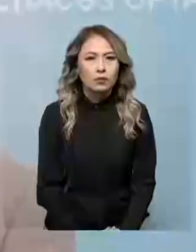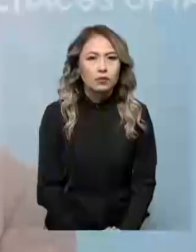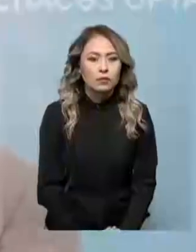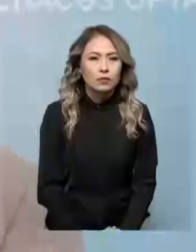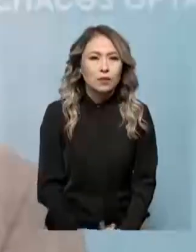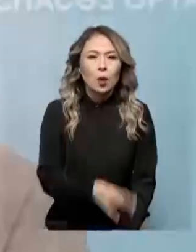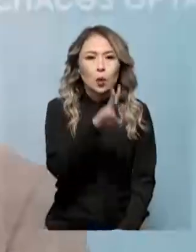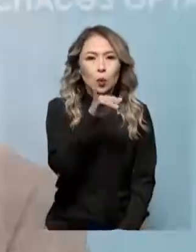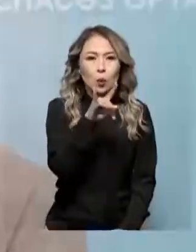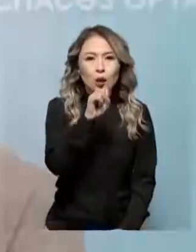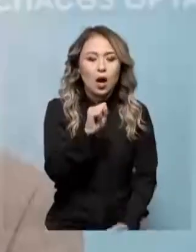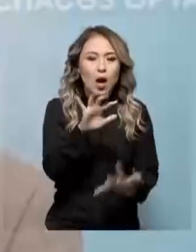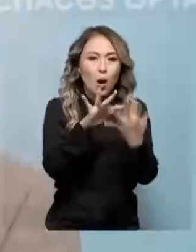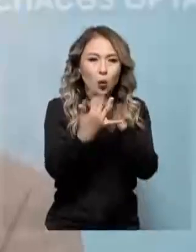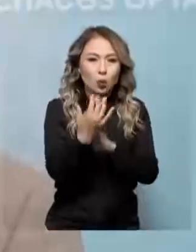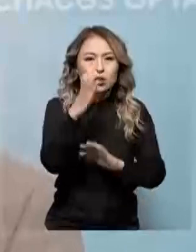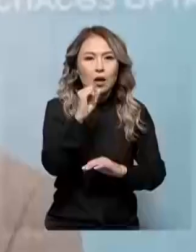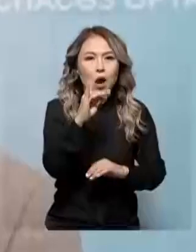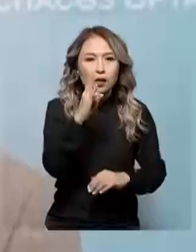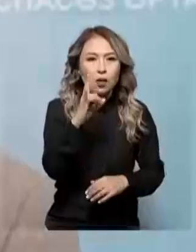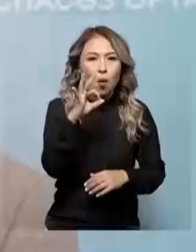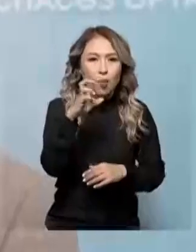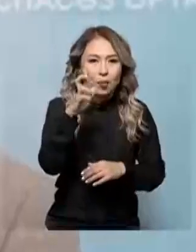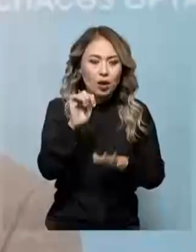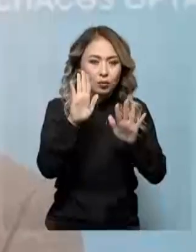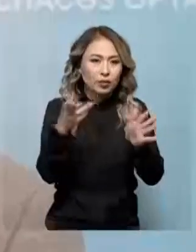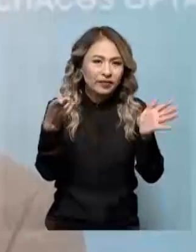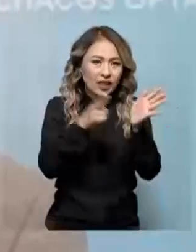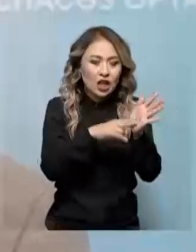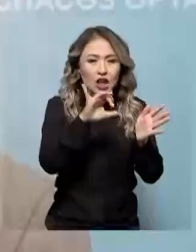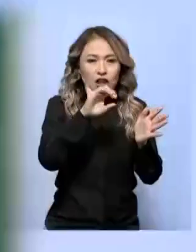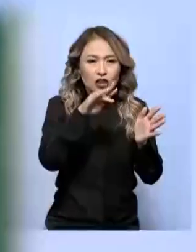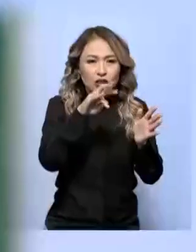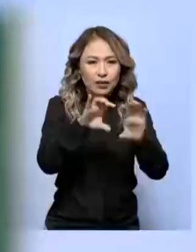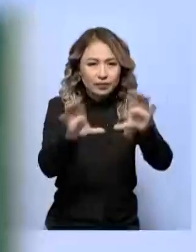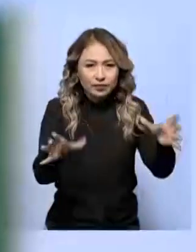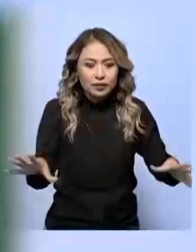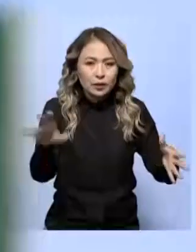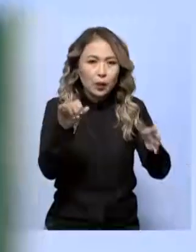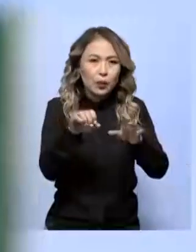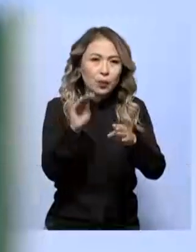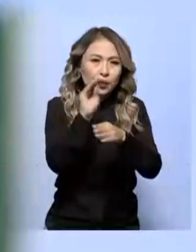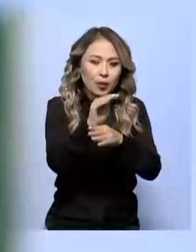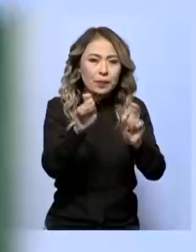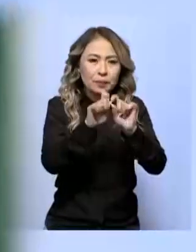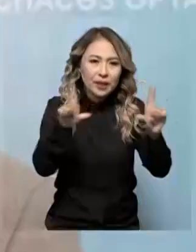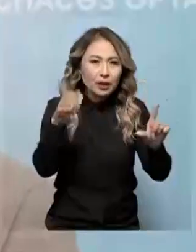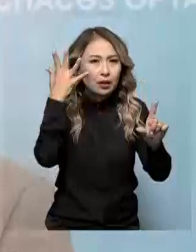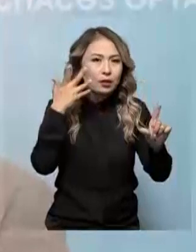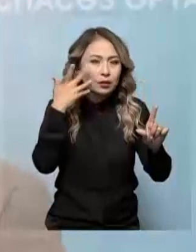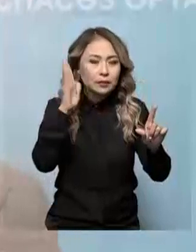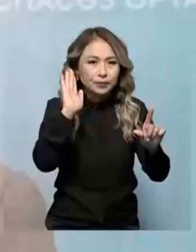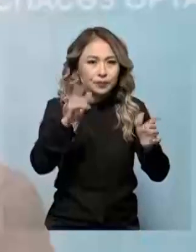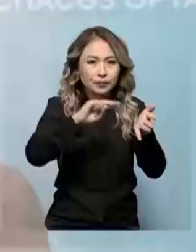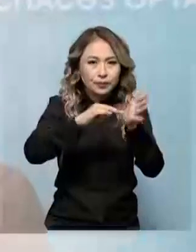Нұра ауылын Сарыоба жеріне көшіріп жатырмыз. Соған байланысты инженерлік желілер тарту қажет. Ал мектепке келетін болсақ,